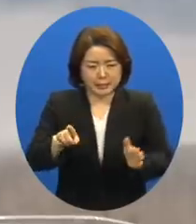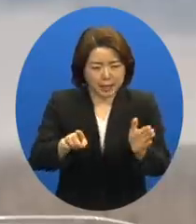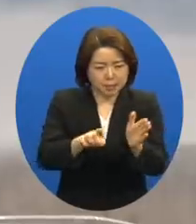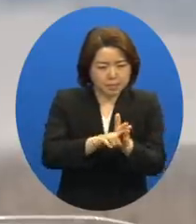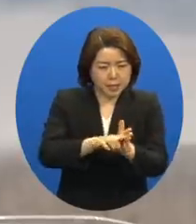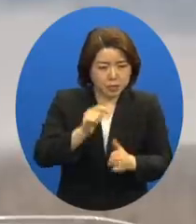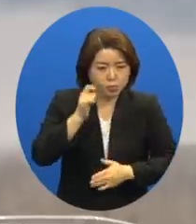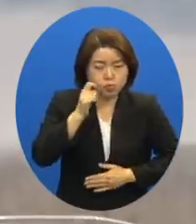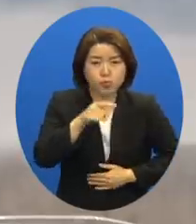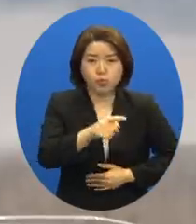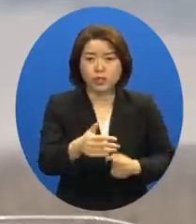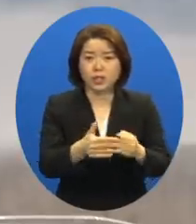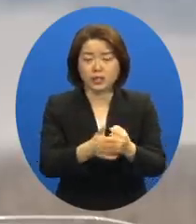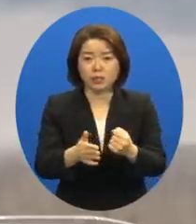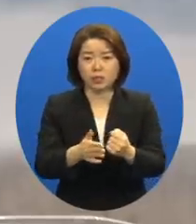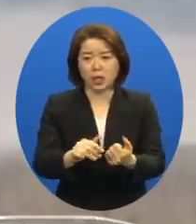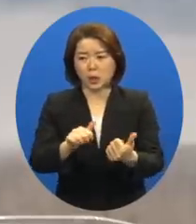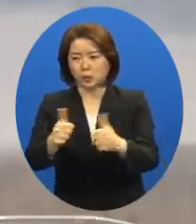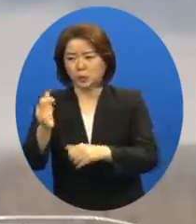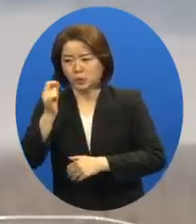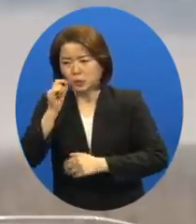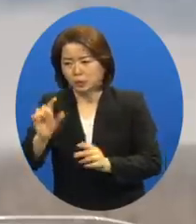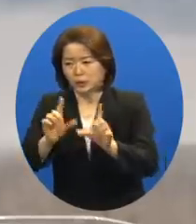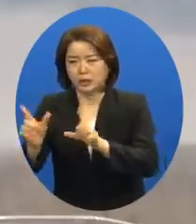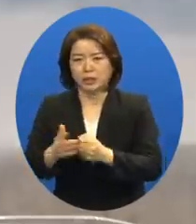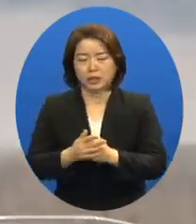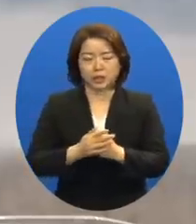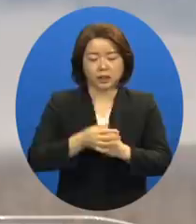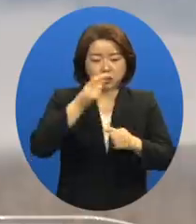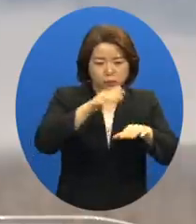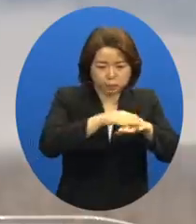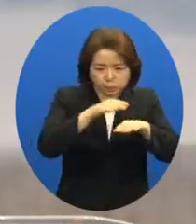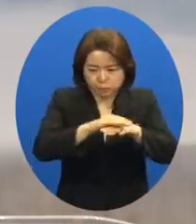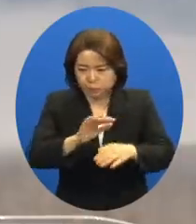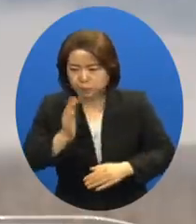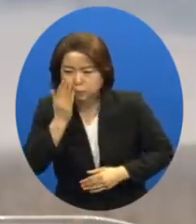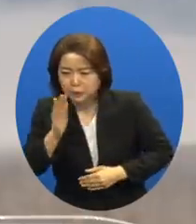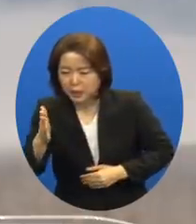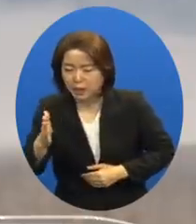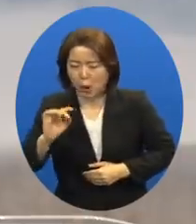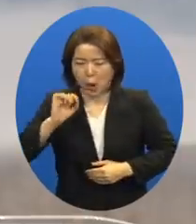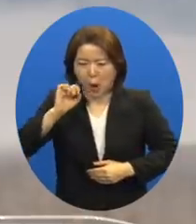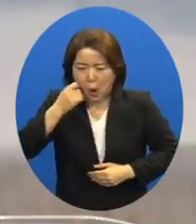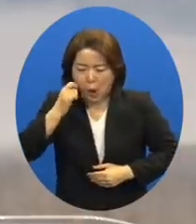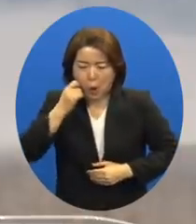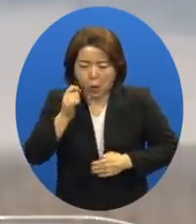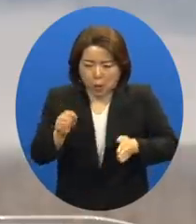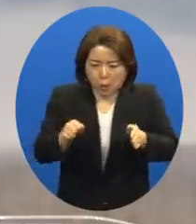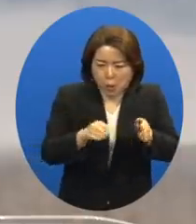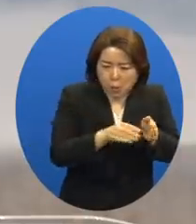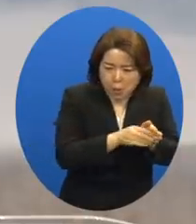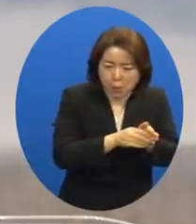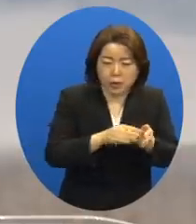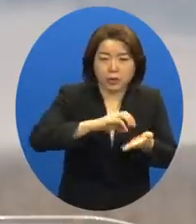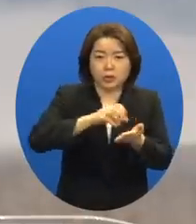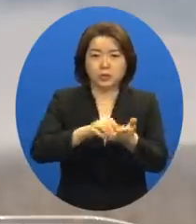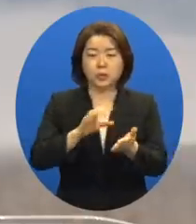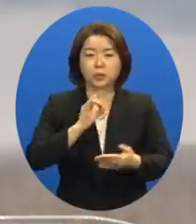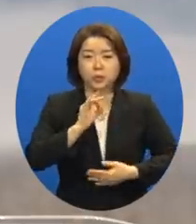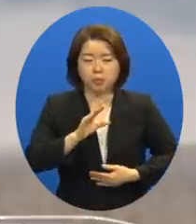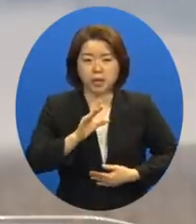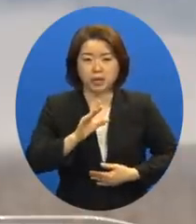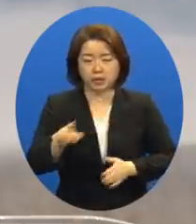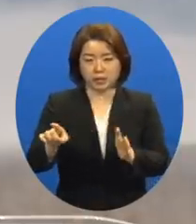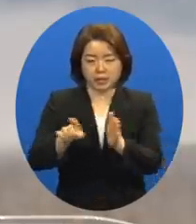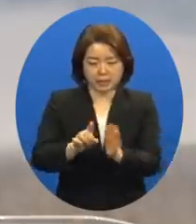않으니까 죽지 못해 사는 것, 젖은 낙엽처럼 겨우 주님께 들러붙어 있는 정도로 밖에는